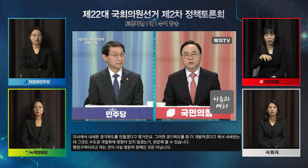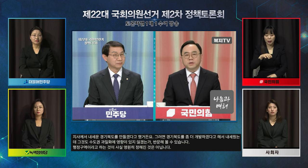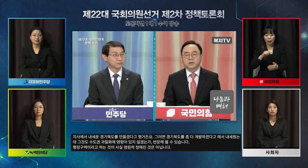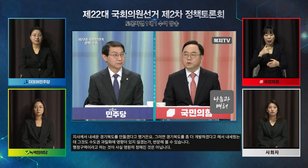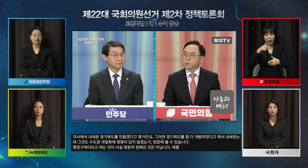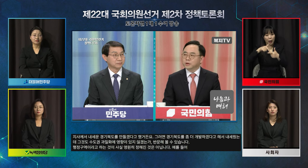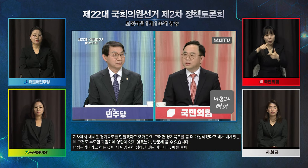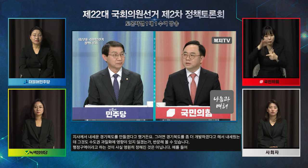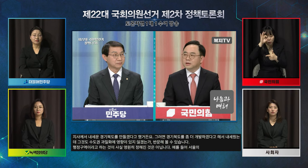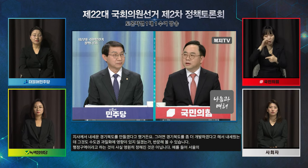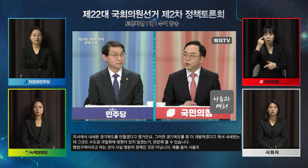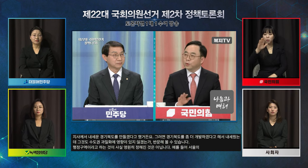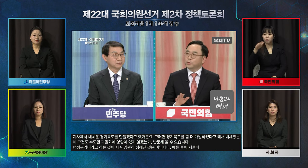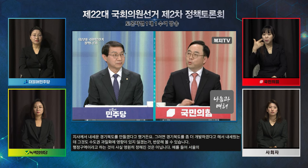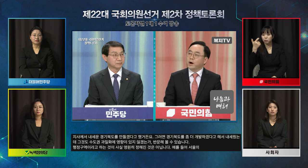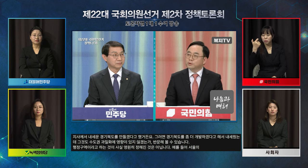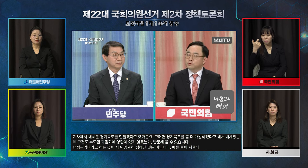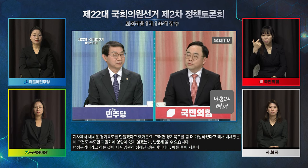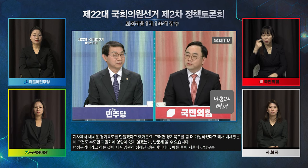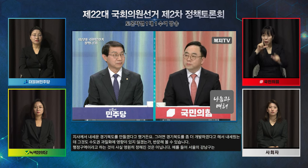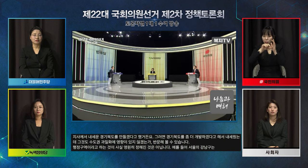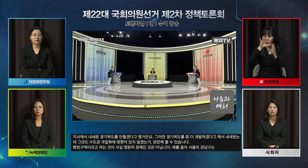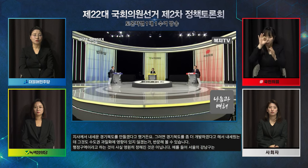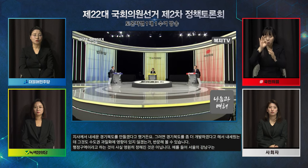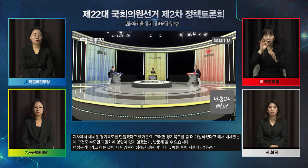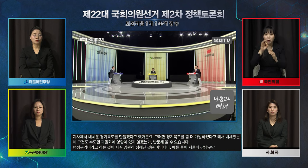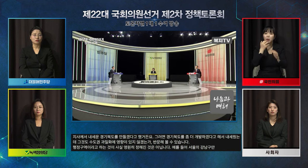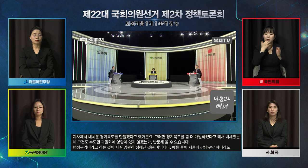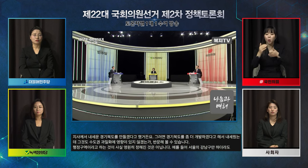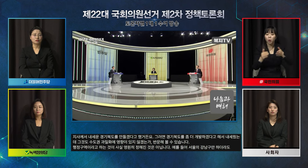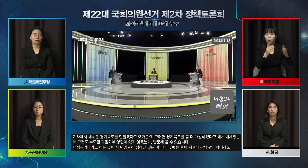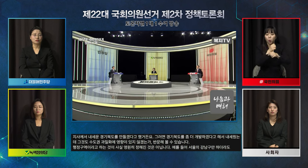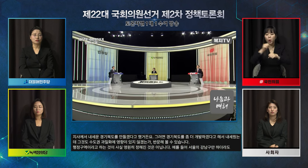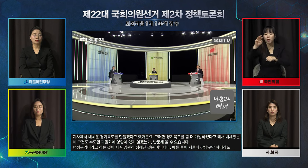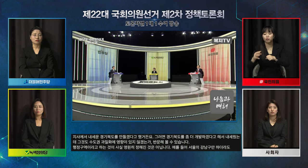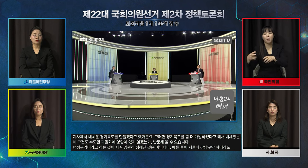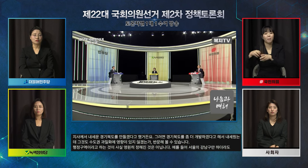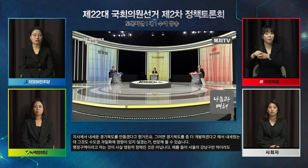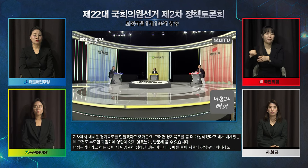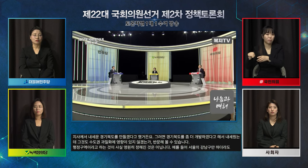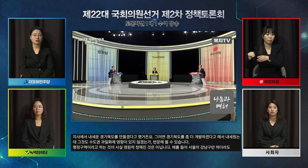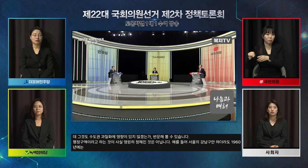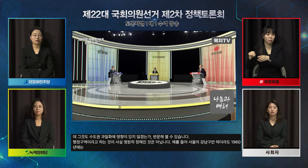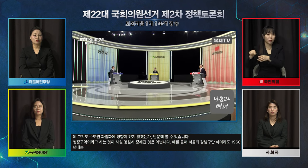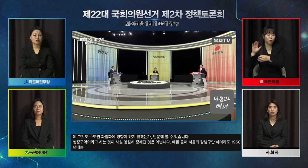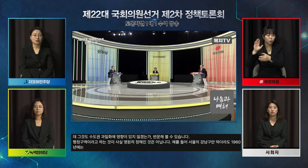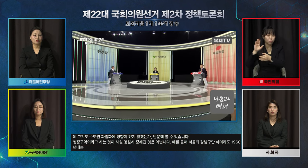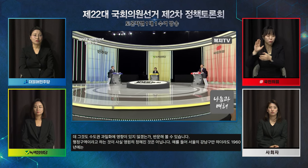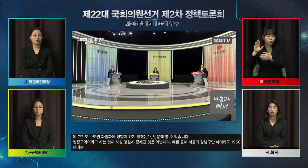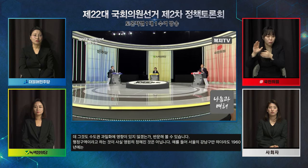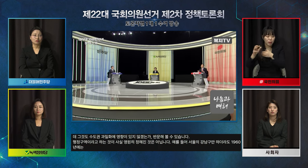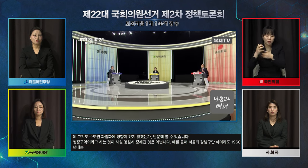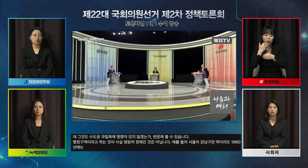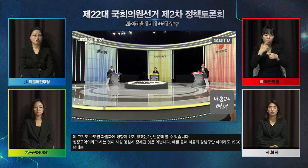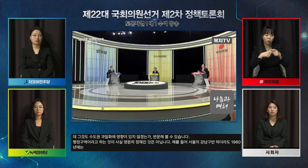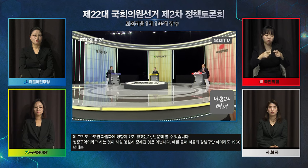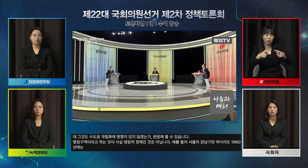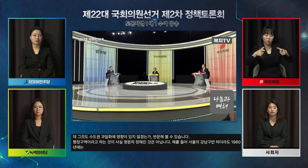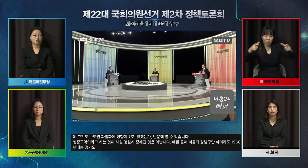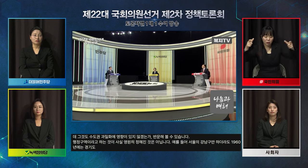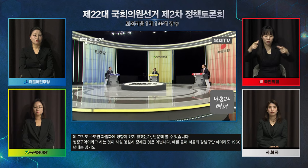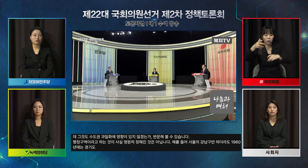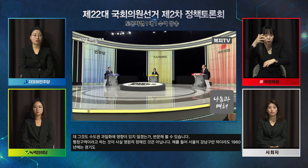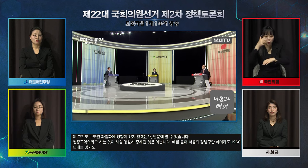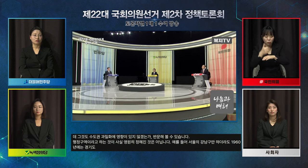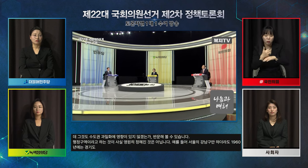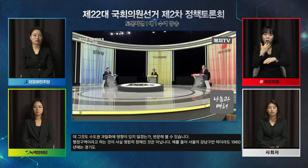1962년도에는 경기도 광주군이었습니다. 그러다가 63년도에 서울 대확장을 하면서 지금의 서울의